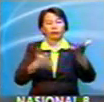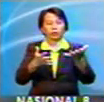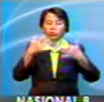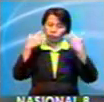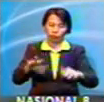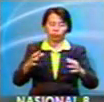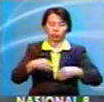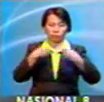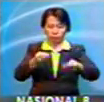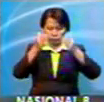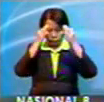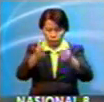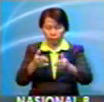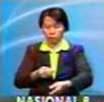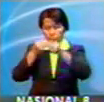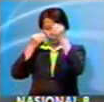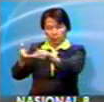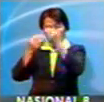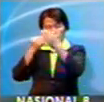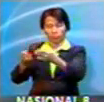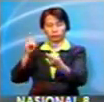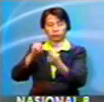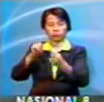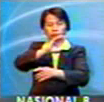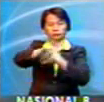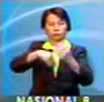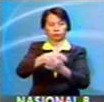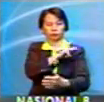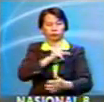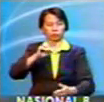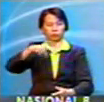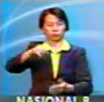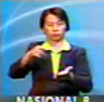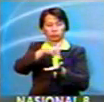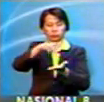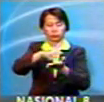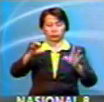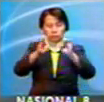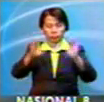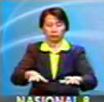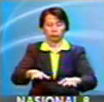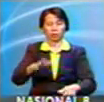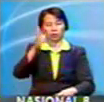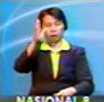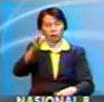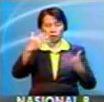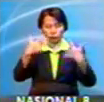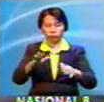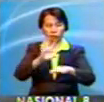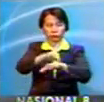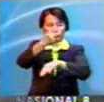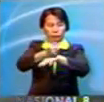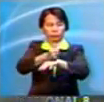ini telah pun diberi maklumat kepada semua ketua operasi pusat peperiksaan yang telah